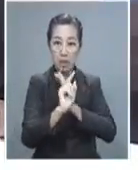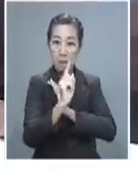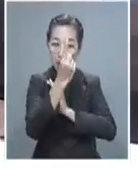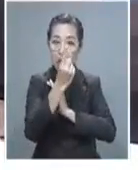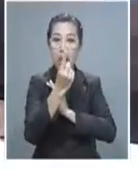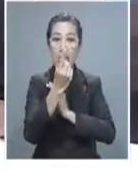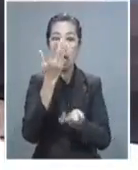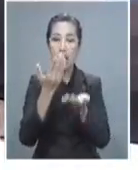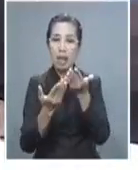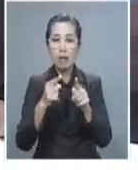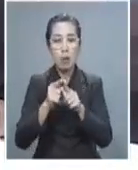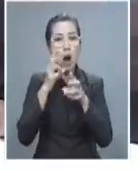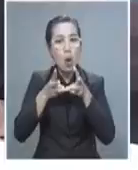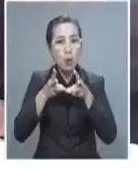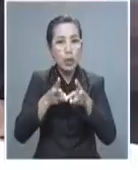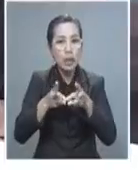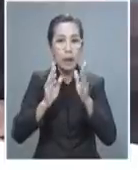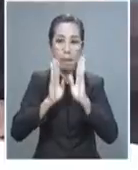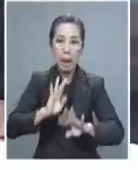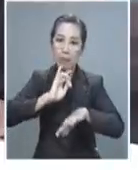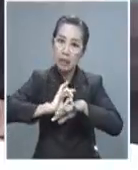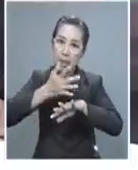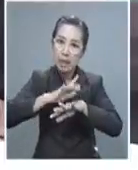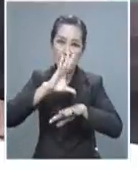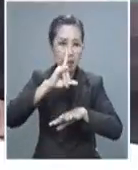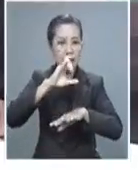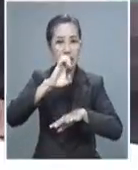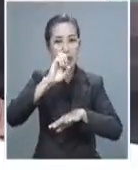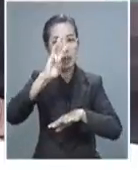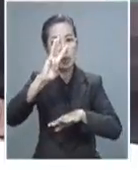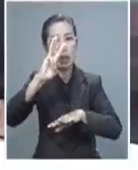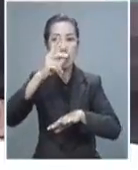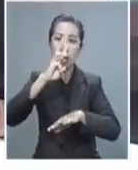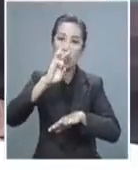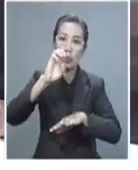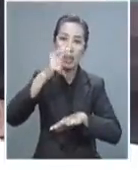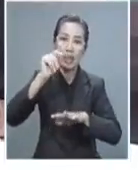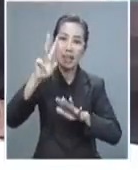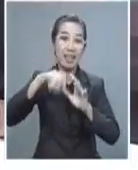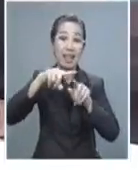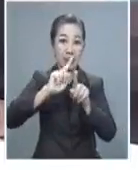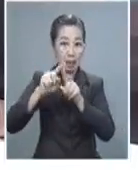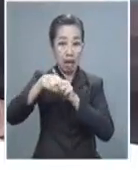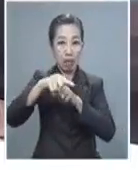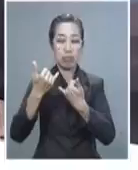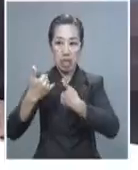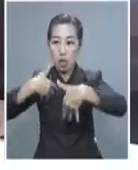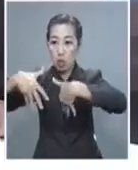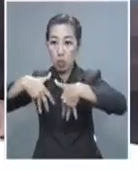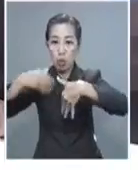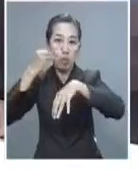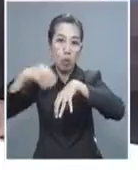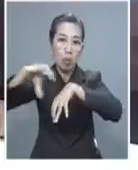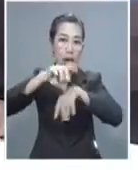ราจะเรียกกันว่าชีววิถี ได้หมดเลย ก็สุดแท้แต่ความพอเพียงก็ตามนะครับก็มีหมู่บ้านต่างๆนี่นำไปใช้ชุมชนต่างๆนำไปใ